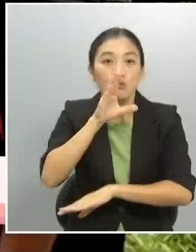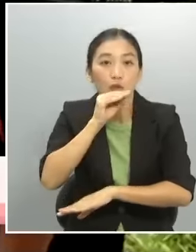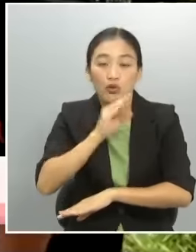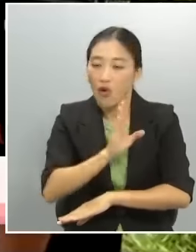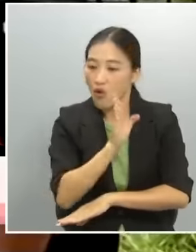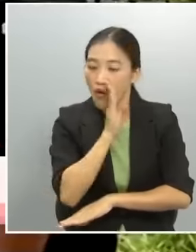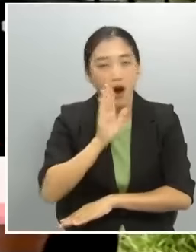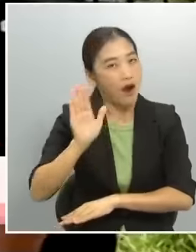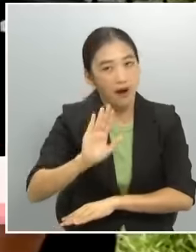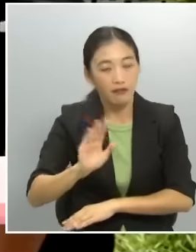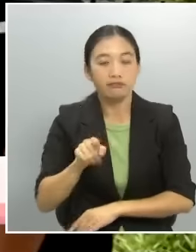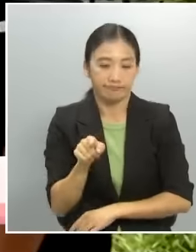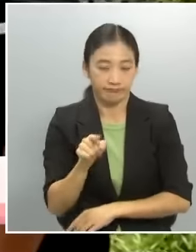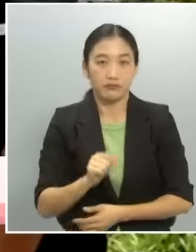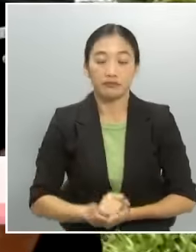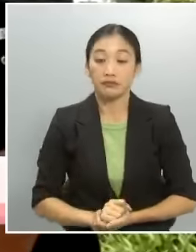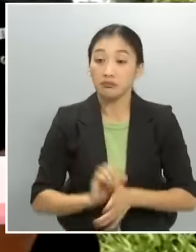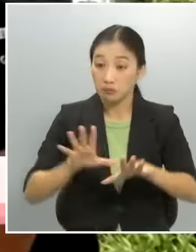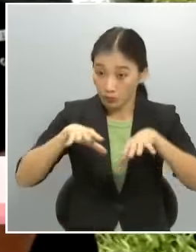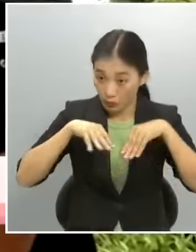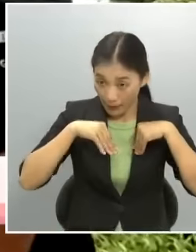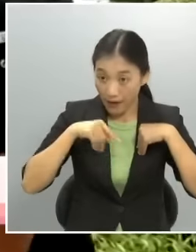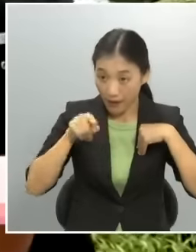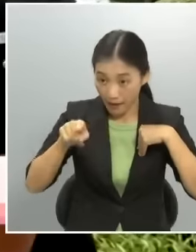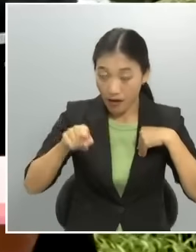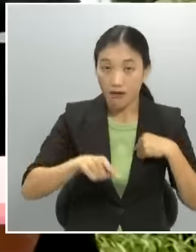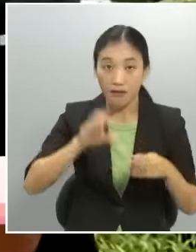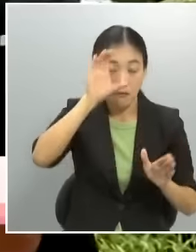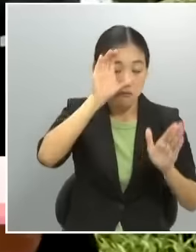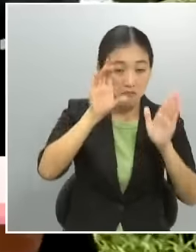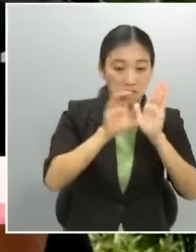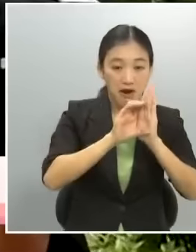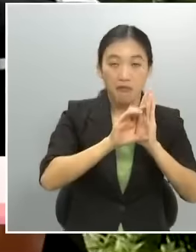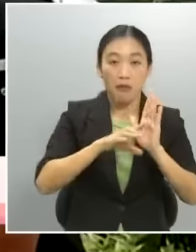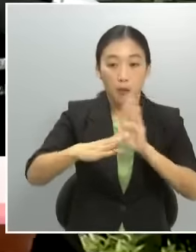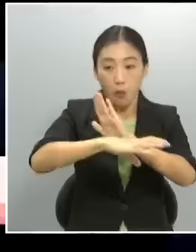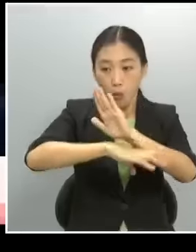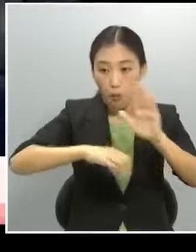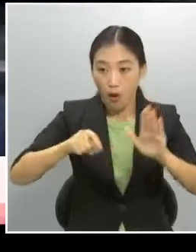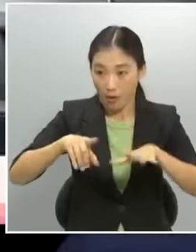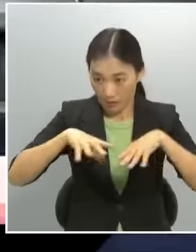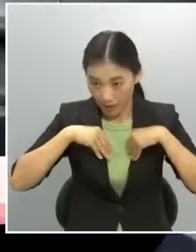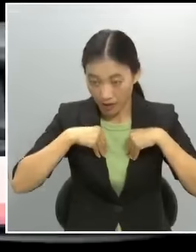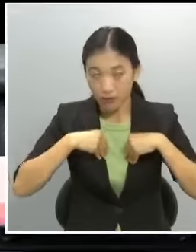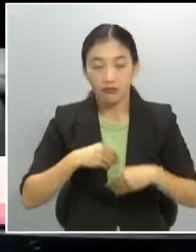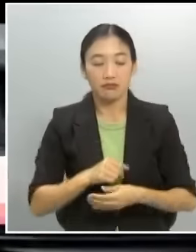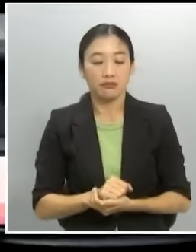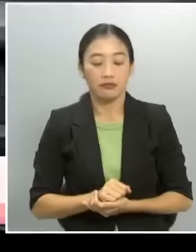รับไหมบอกพี่ก่อน ร ับนะ เนี่ย จบ